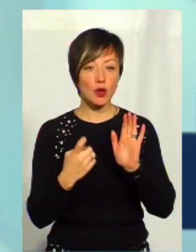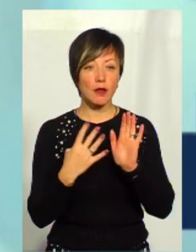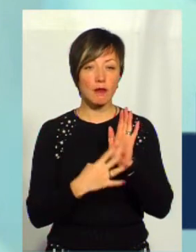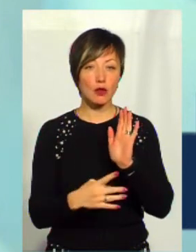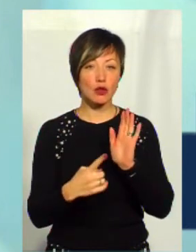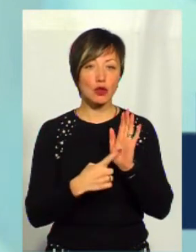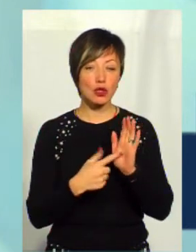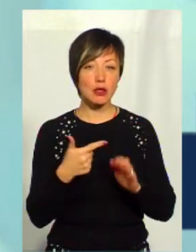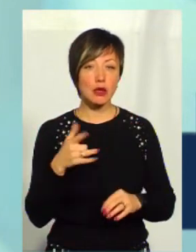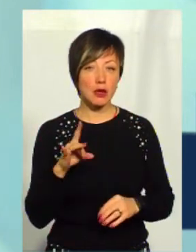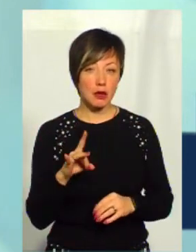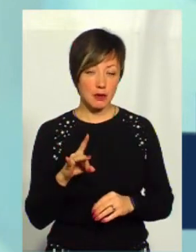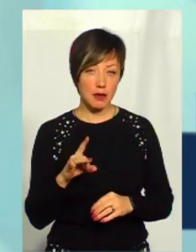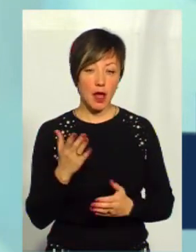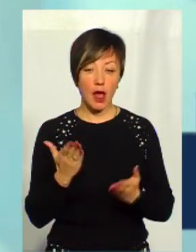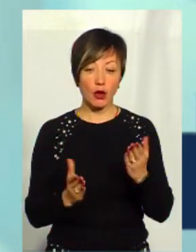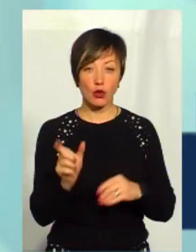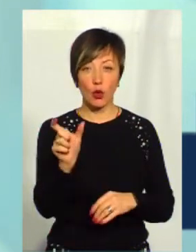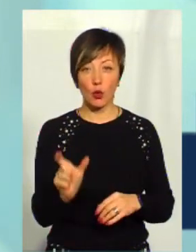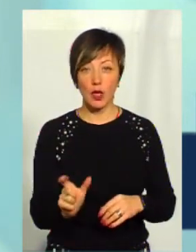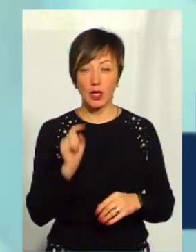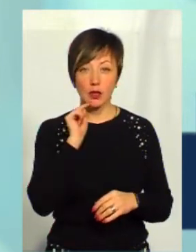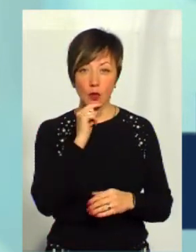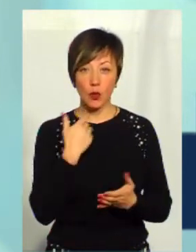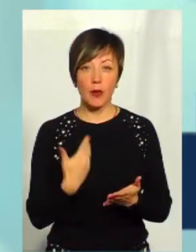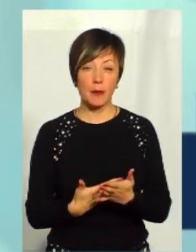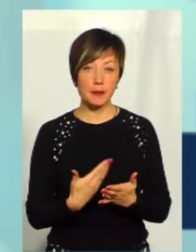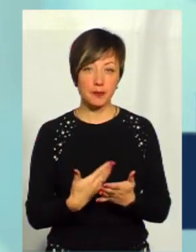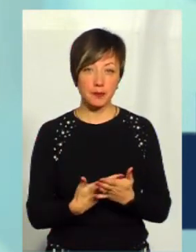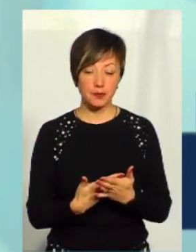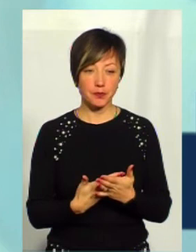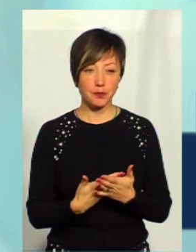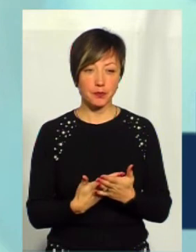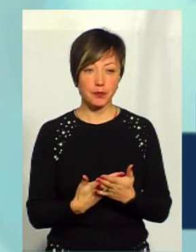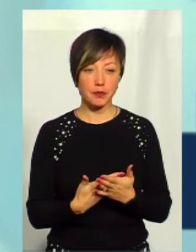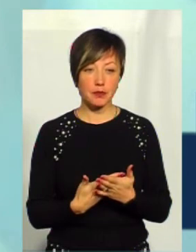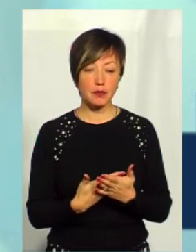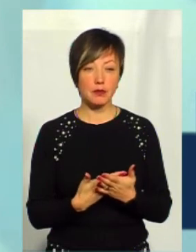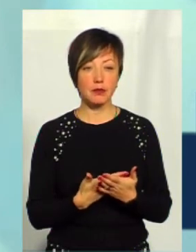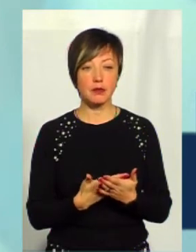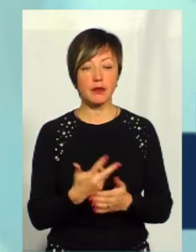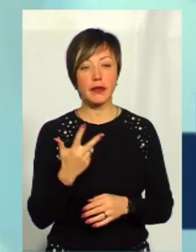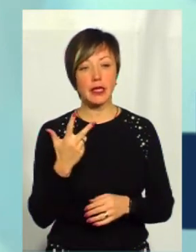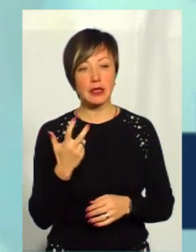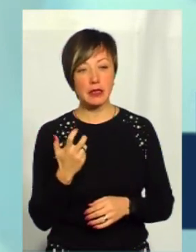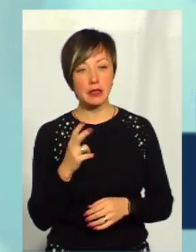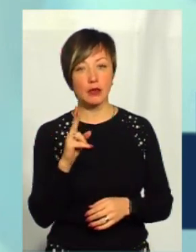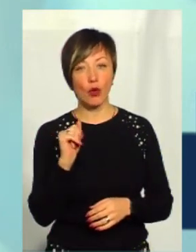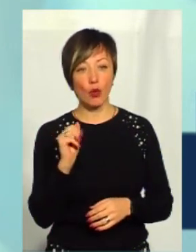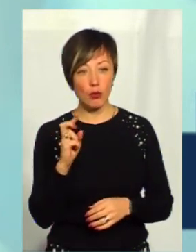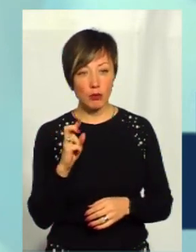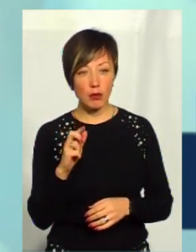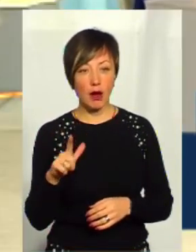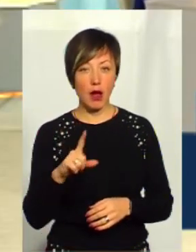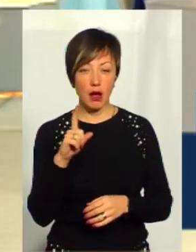696 гривень. Наша людина зекономила, там, до прикладу, близько там, 300 кубів, відповідно,